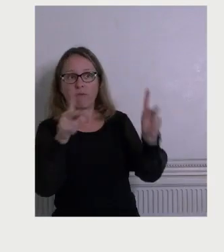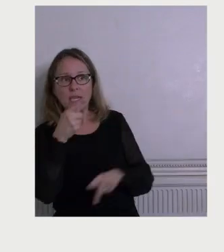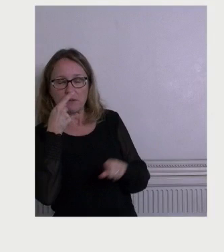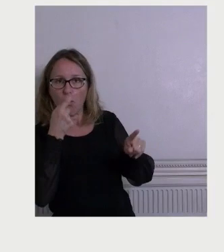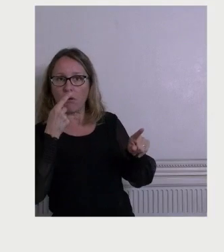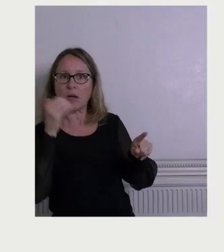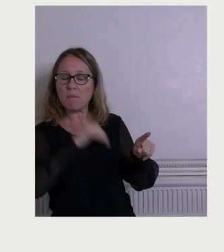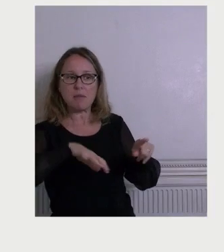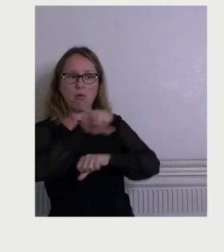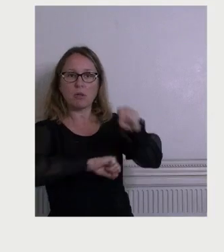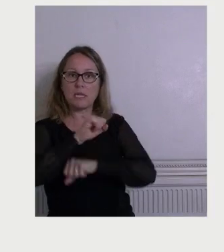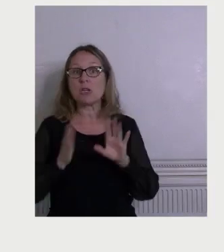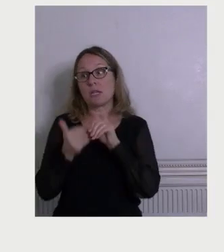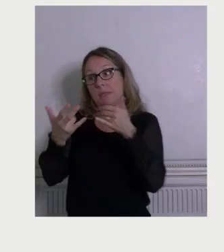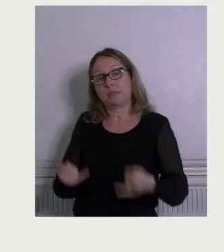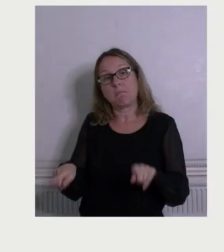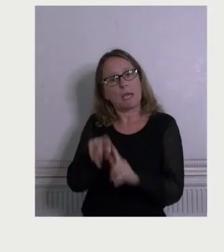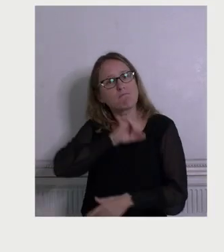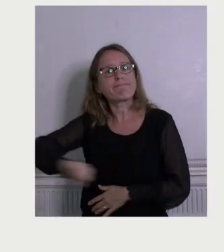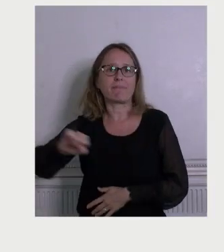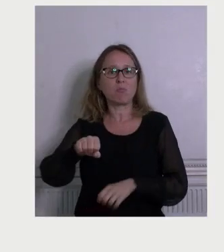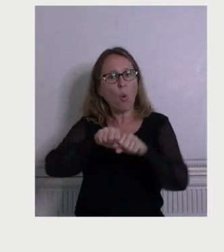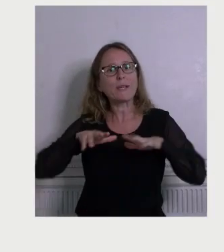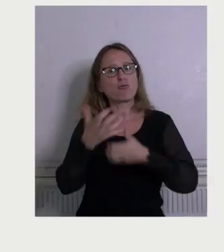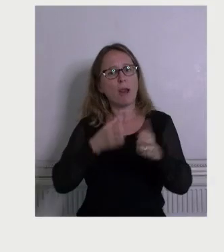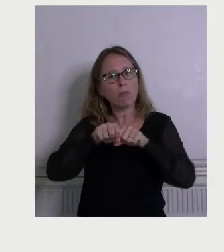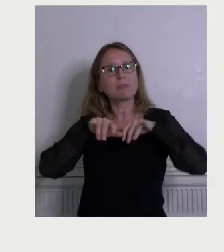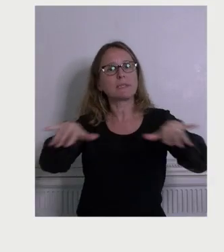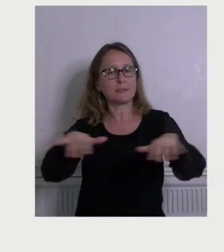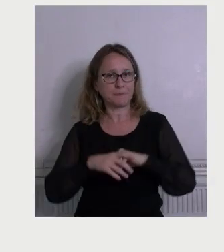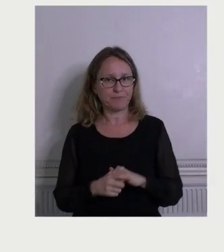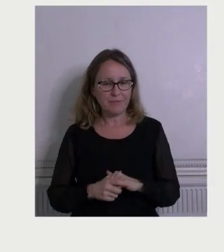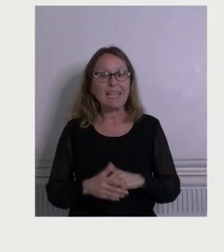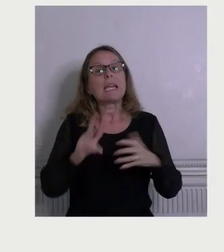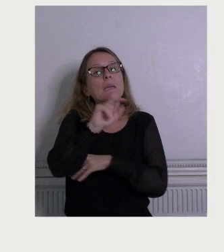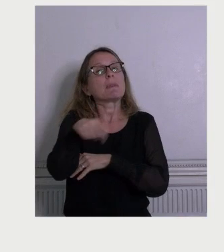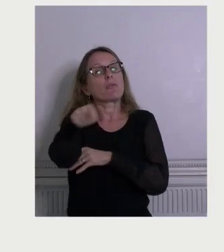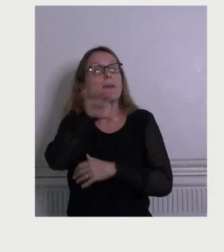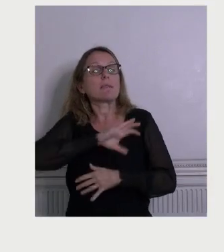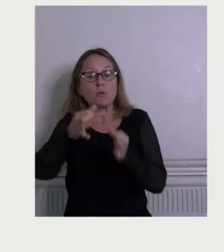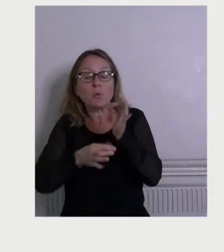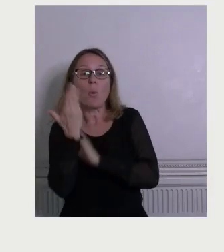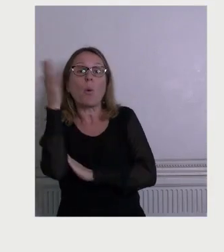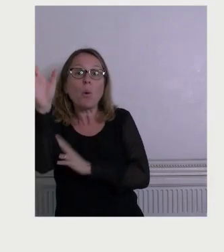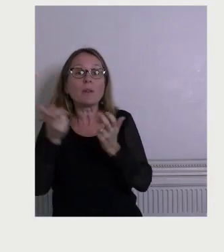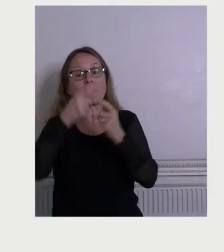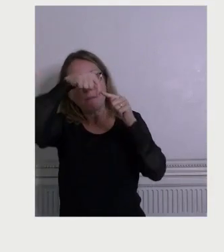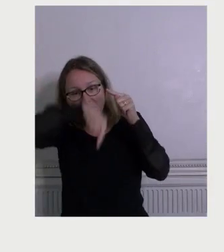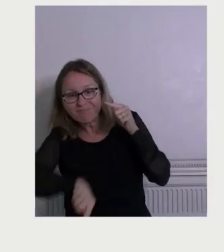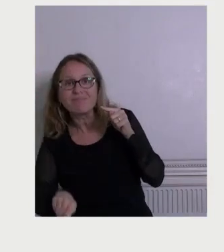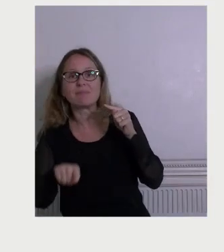de l'ensemble des équipements informatiques, la nuit, évidemment, en dehors de certaines ressources ou serveurs. Tout cela sera fait